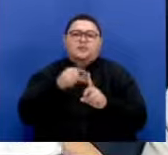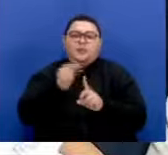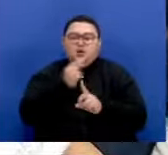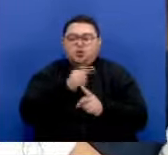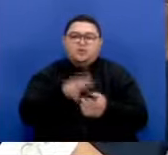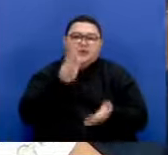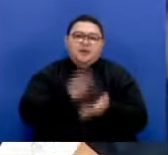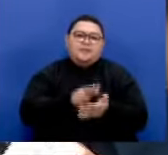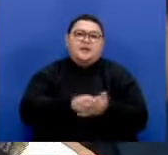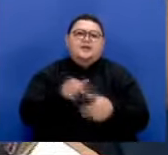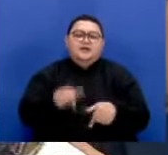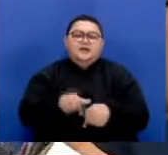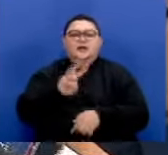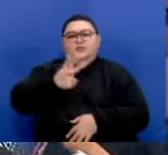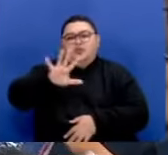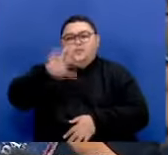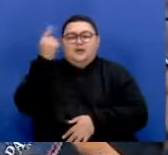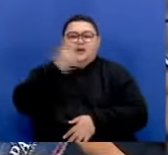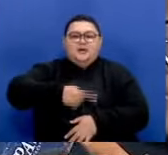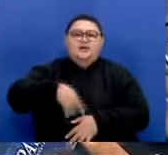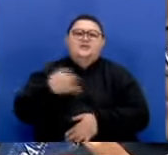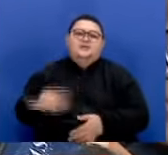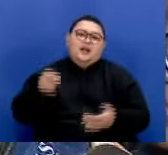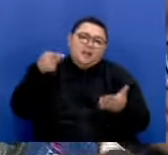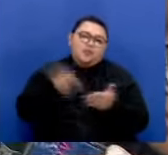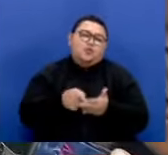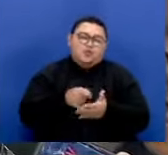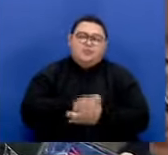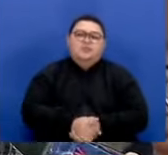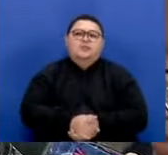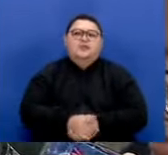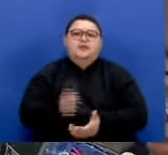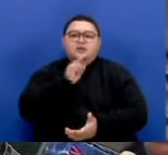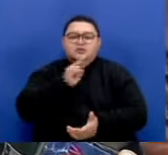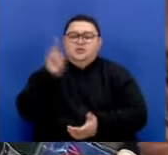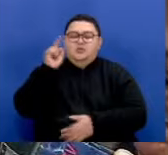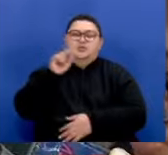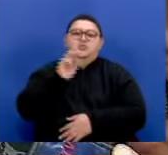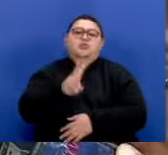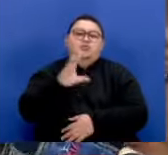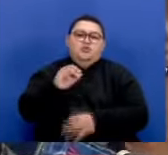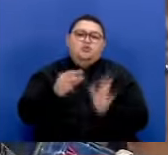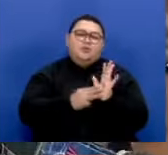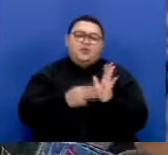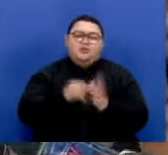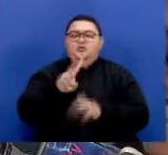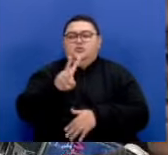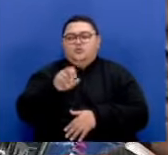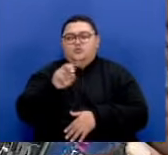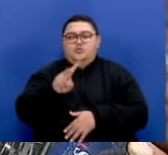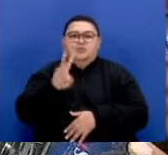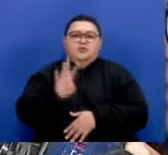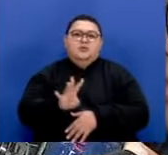hasil pemilu selama 35 hari setelah hari pemungutan suara. Insya Allah tanggal 20 Maret 2024